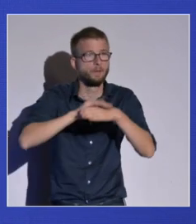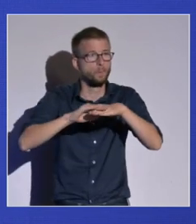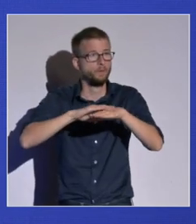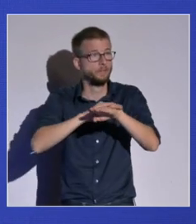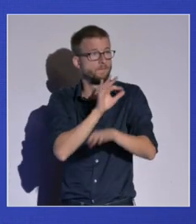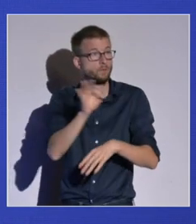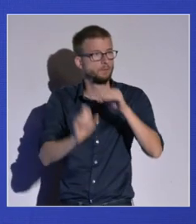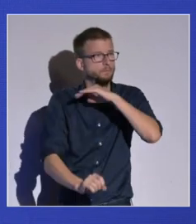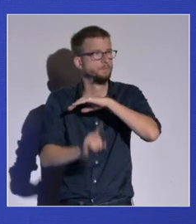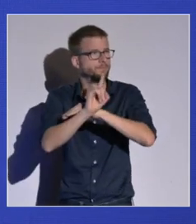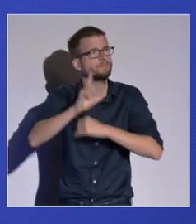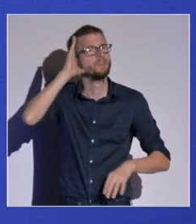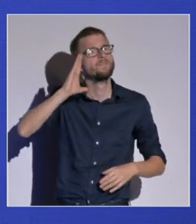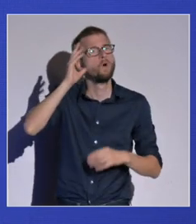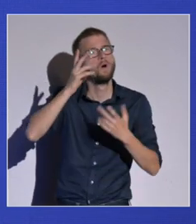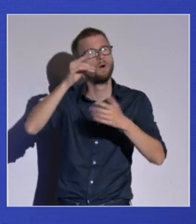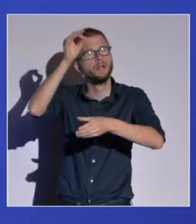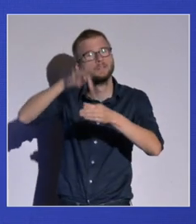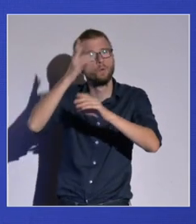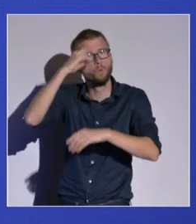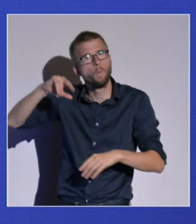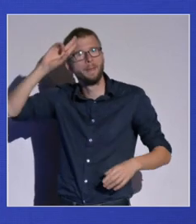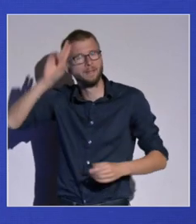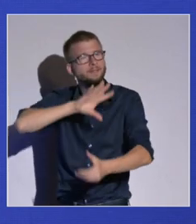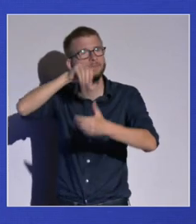Avant, quand on allait aux élections européennes,